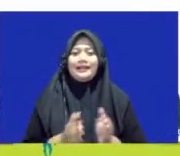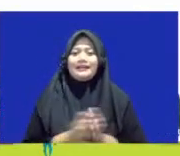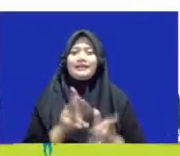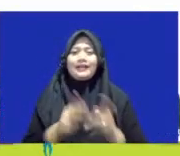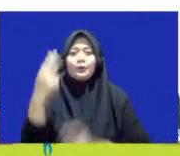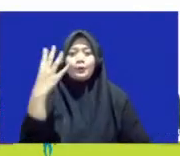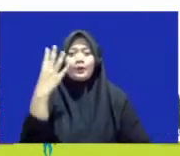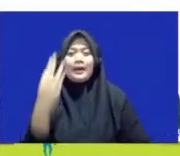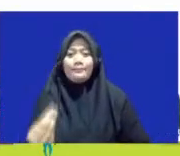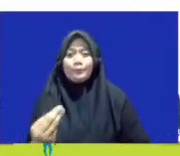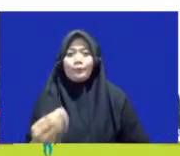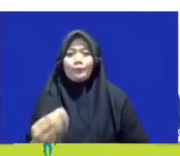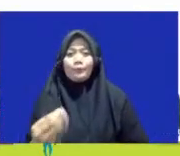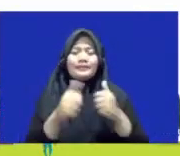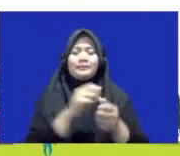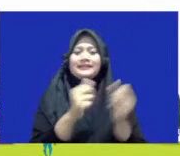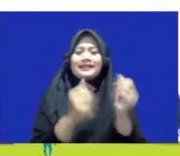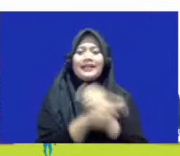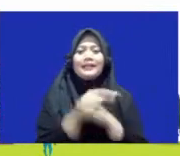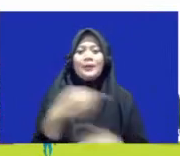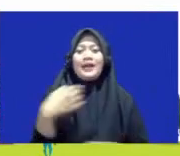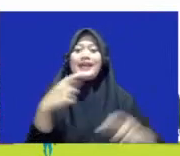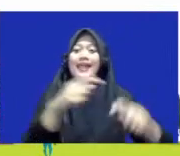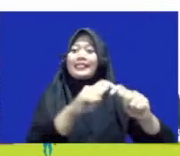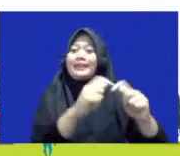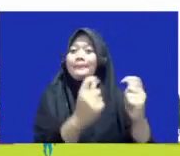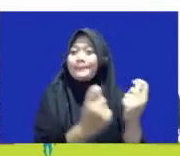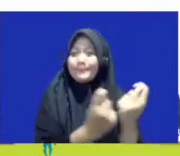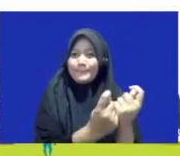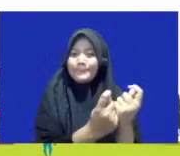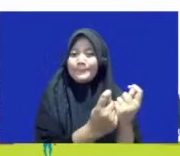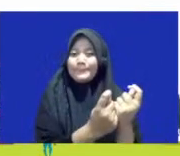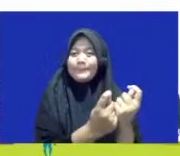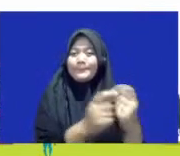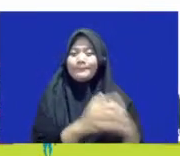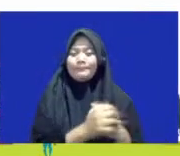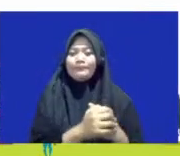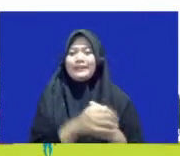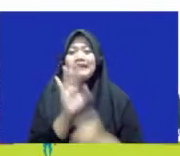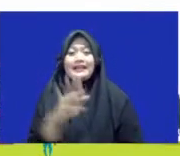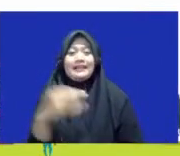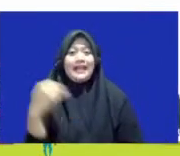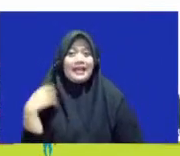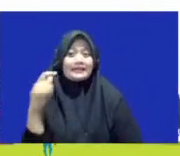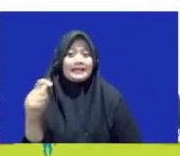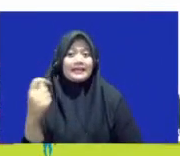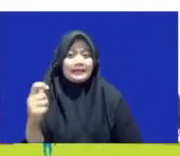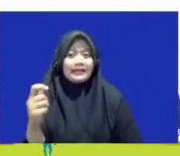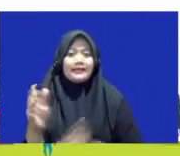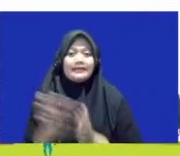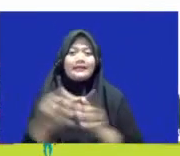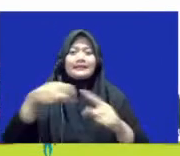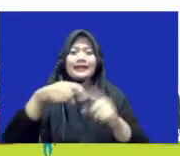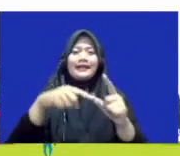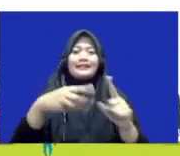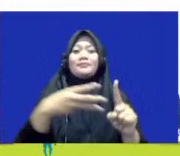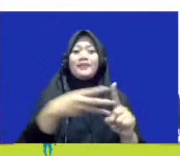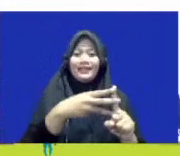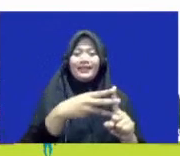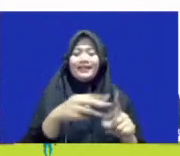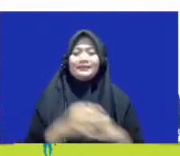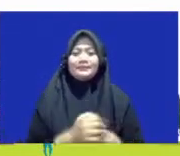itu tim yang ada sebenarnya antara Tagana dan KSB atau Kampung Siaga Bencana itu